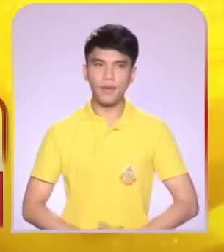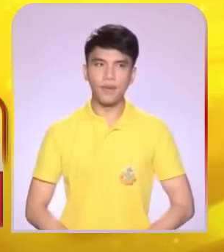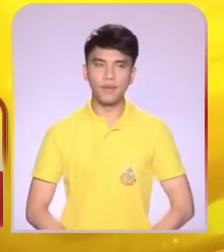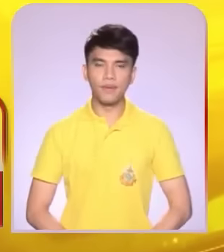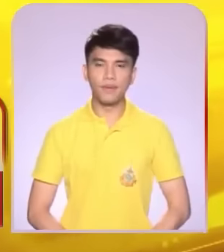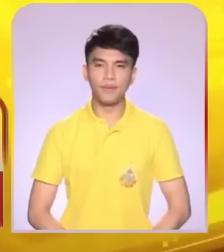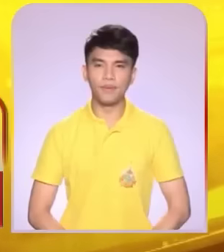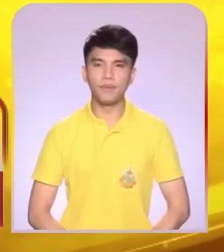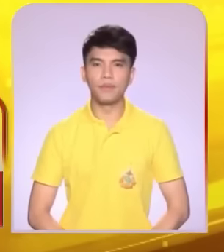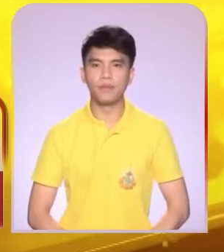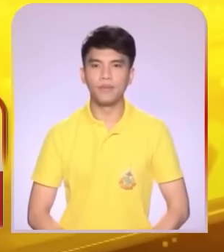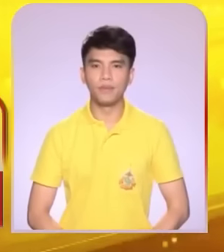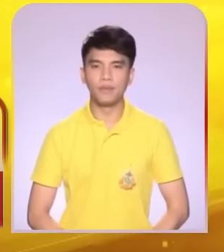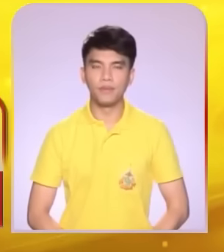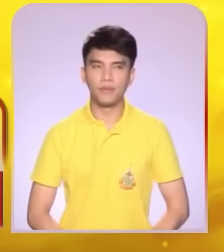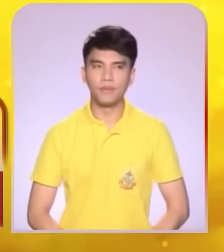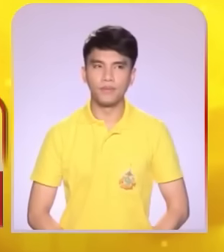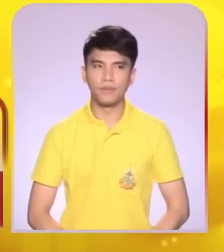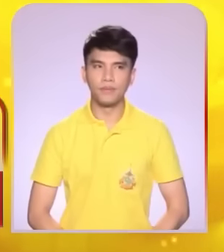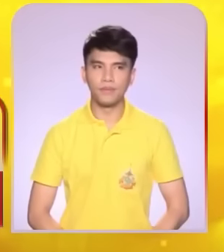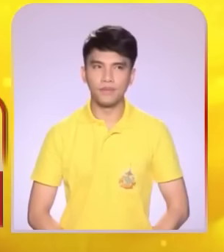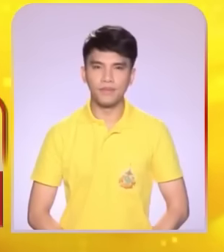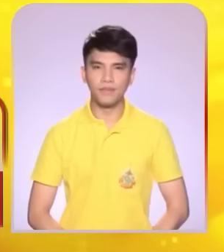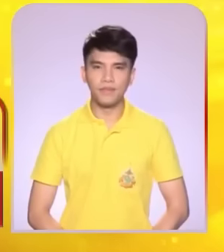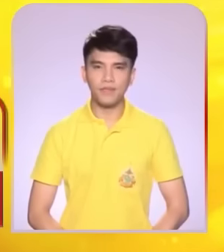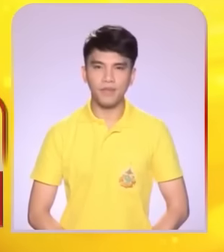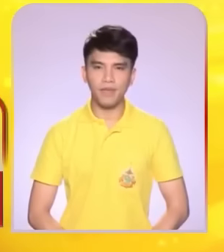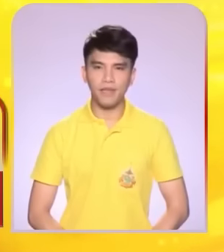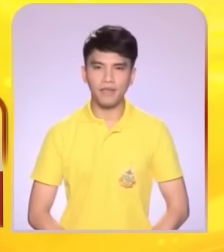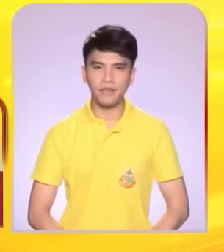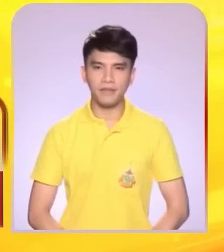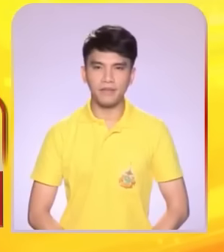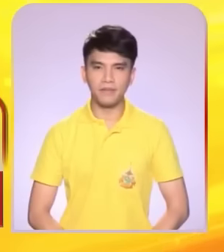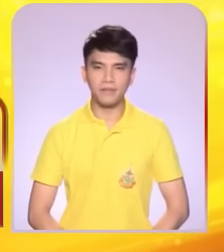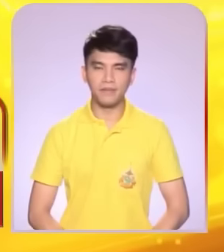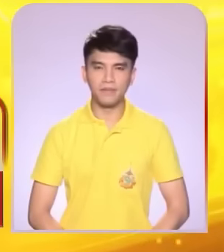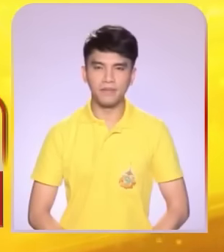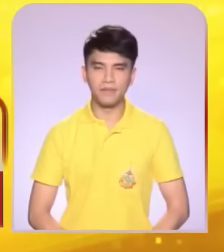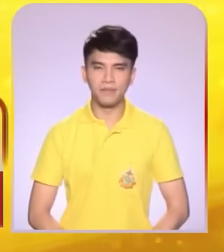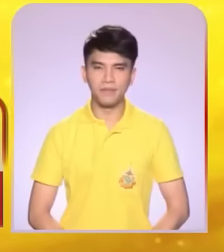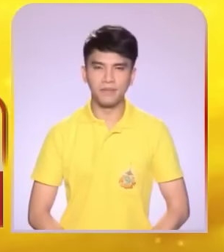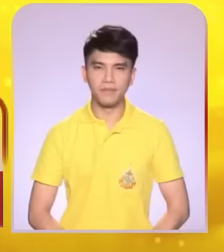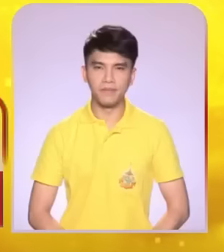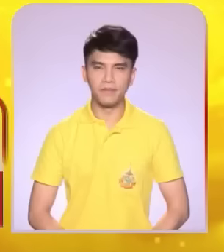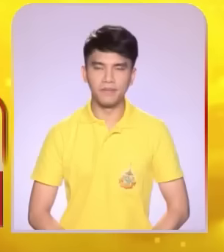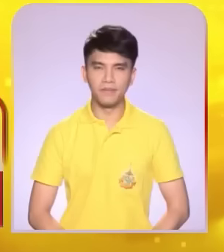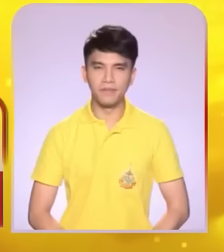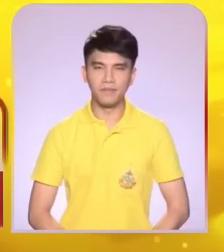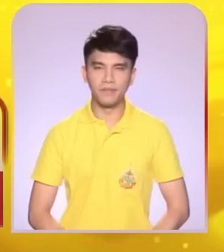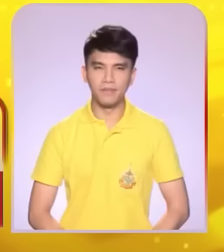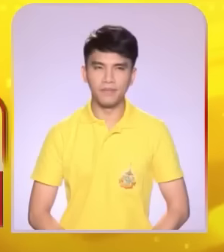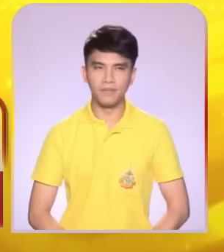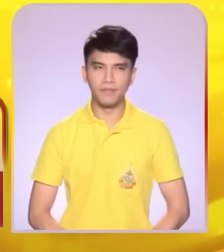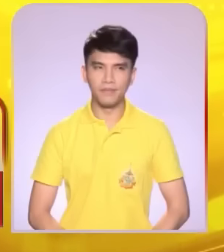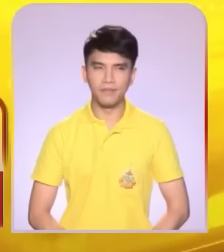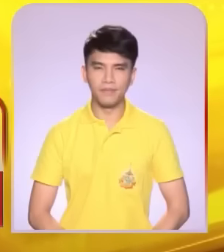เป็นความ ผิดการ ความผิดครับไม่ใช่ความชั่ว ให้ตัดทีนะครับเพราะอันนี้มันเป็นเรื่องของความเชื่อ